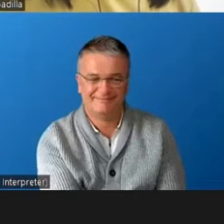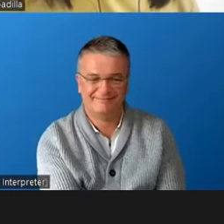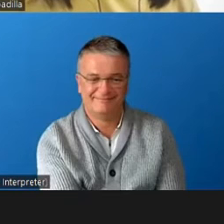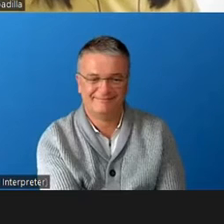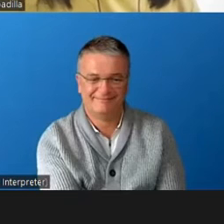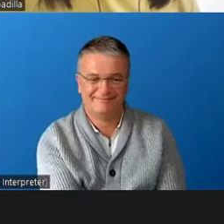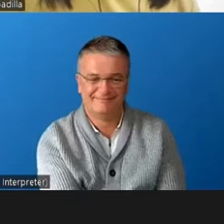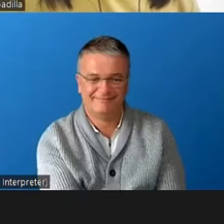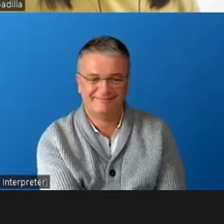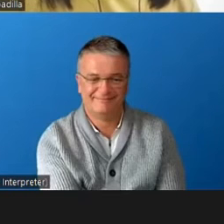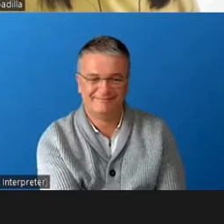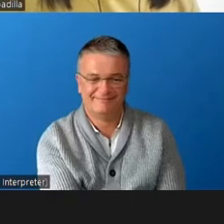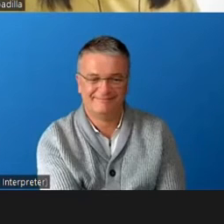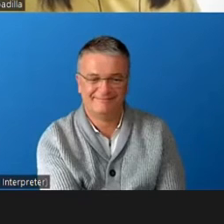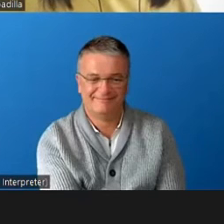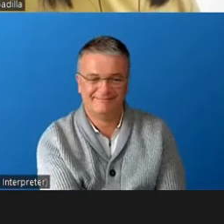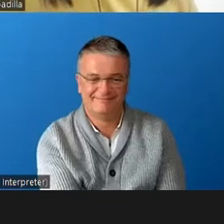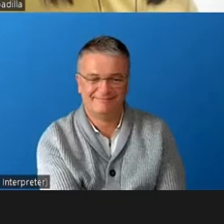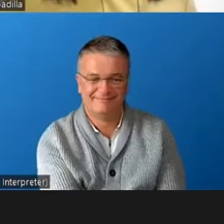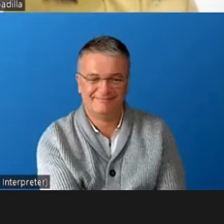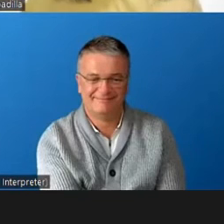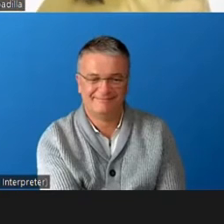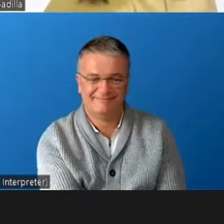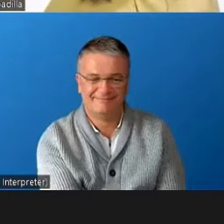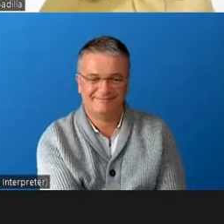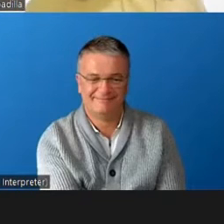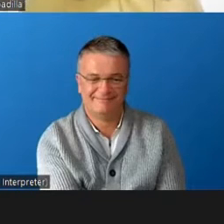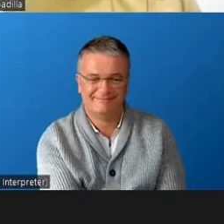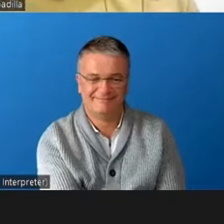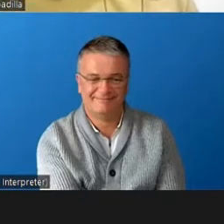Ang impact doon sa amin water system,